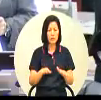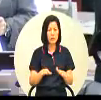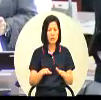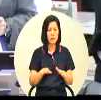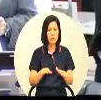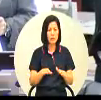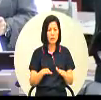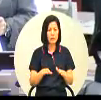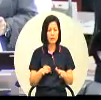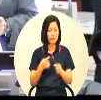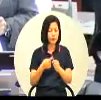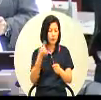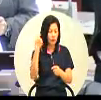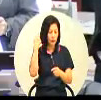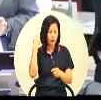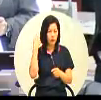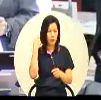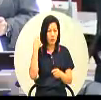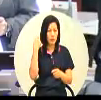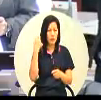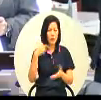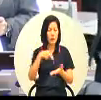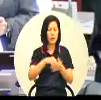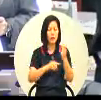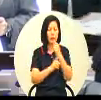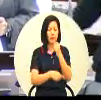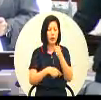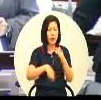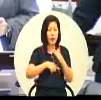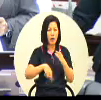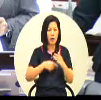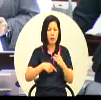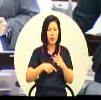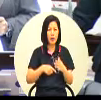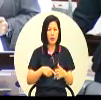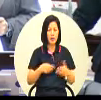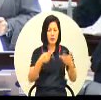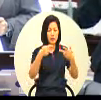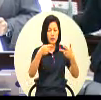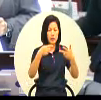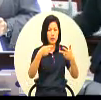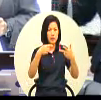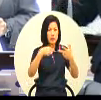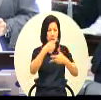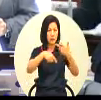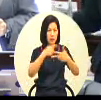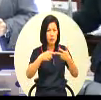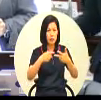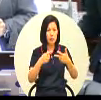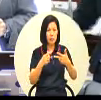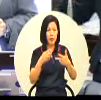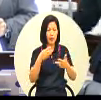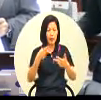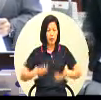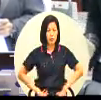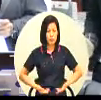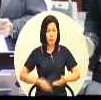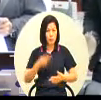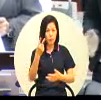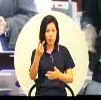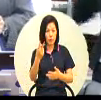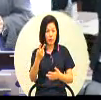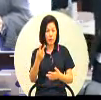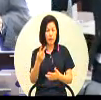法院一例一休砍掉我们劳工7天的国定假期、 啊、 我们都可以动员民进党的立